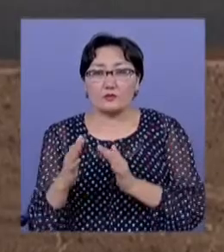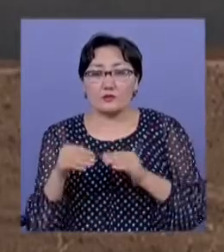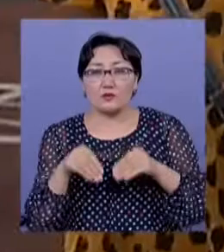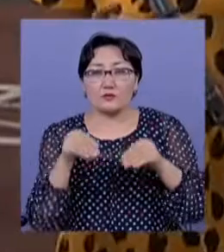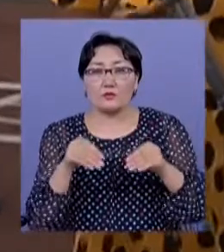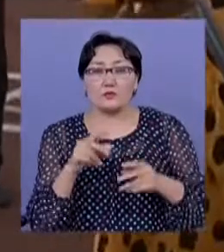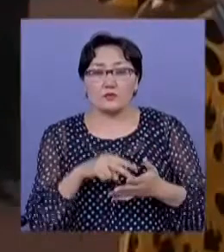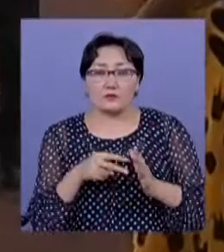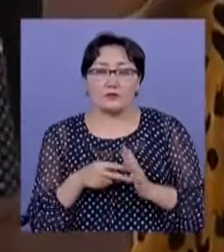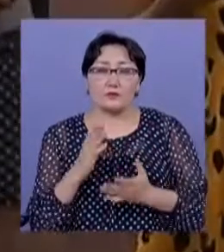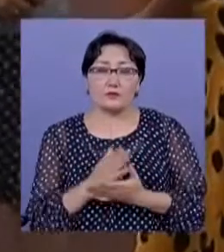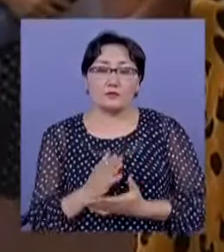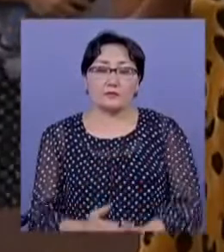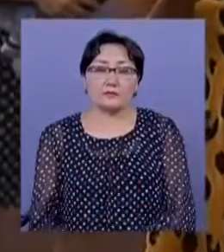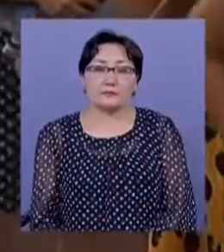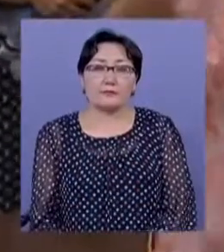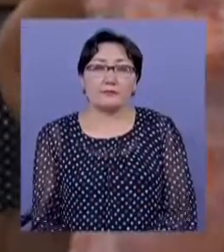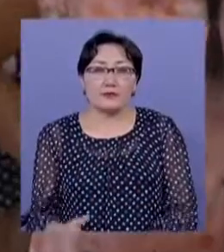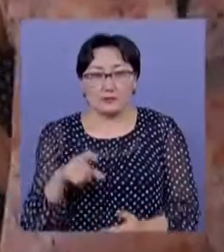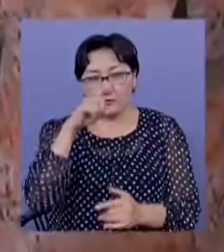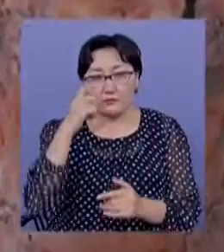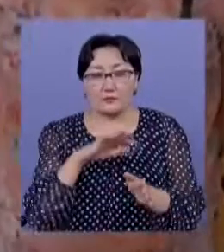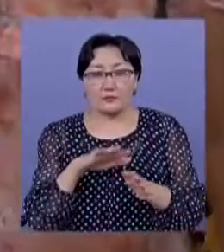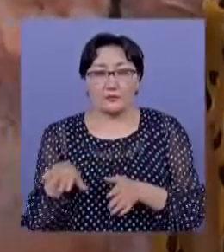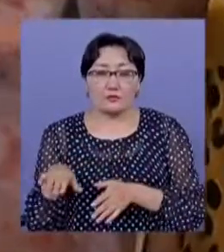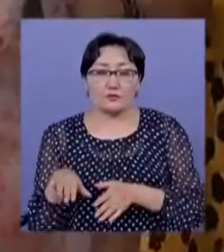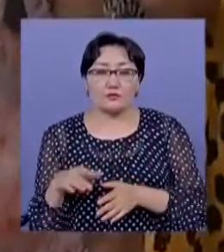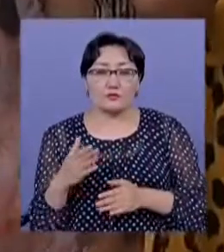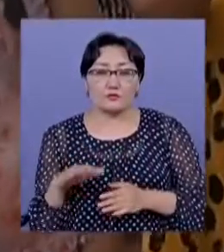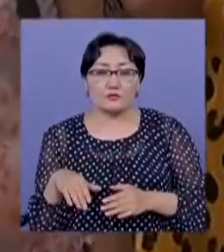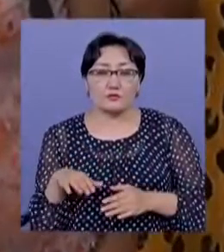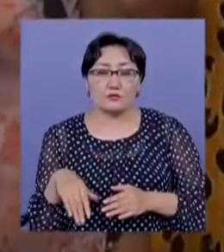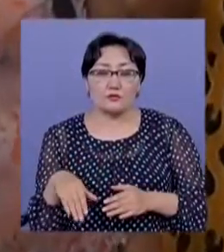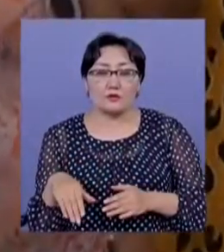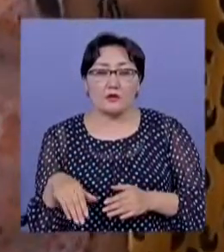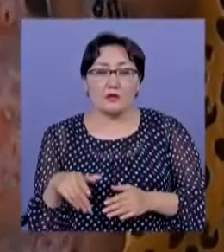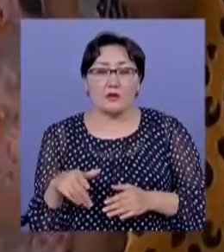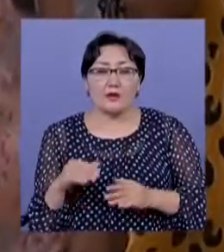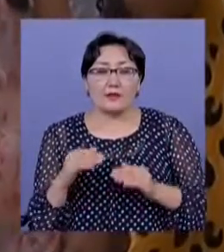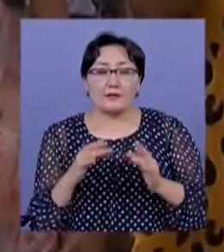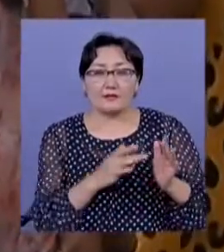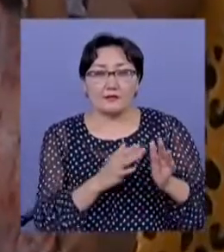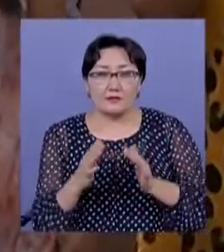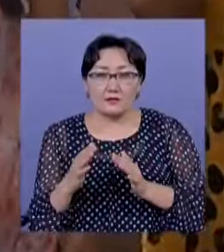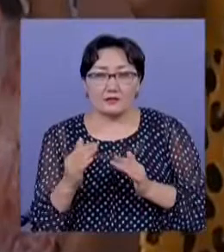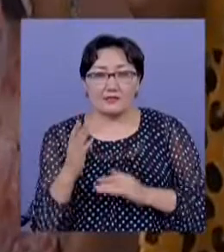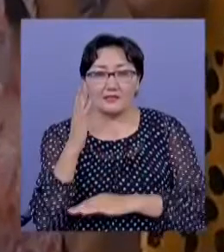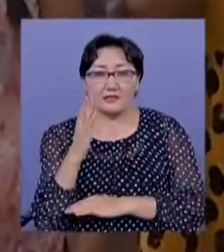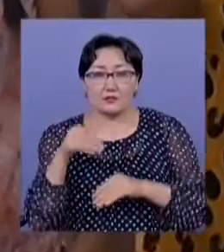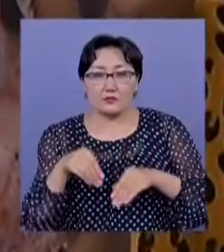жоспарлануда. Күннің ысуы басылсын. Сосын үстінде газон жасап, талды егуге қазір